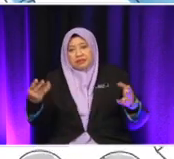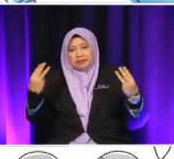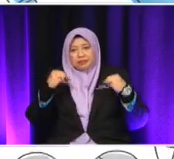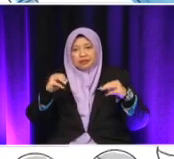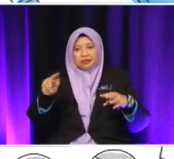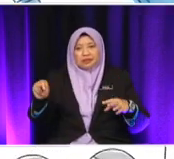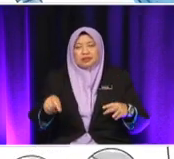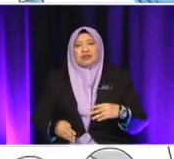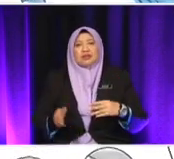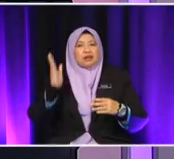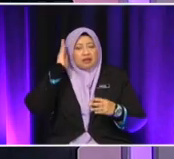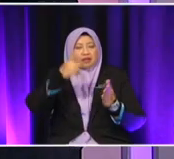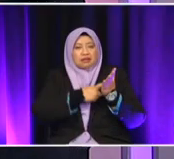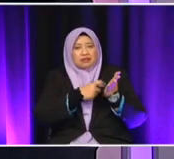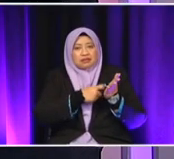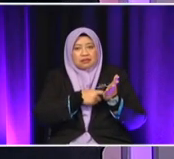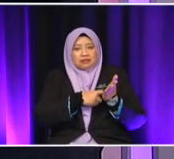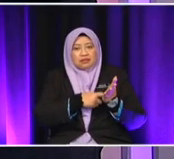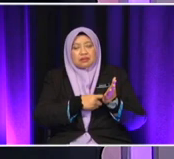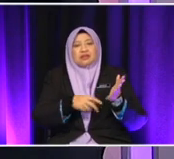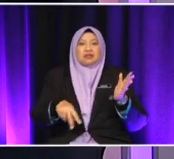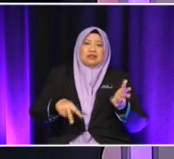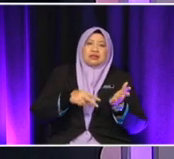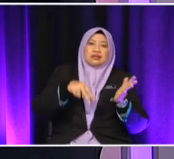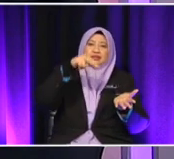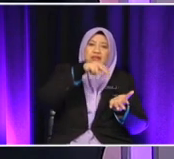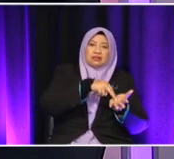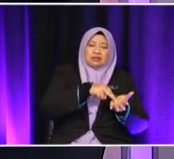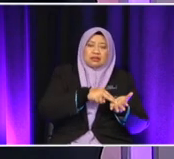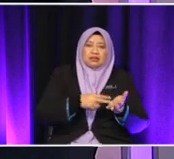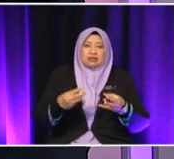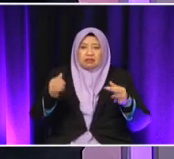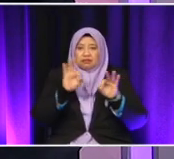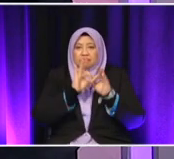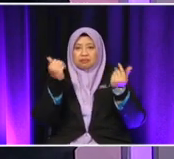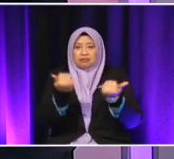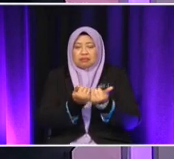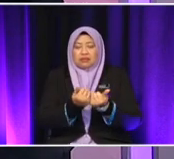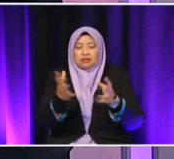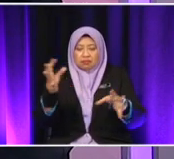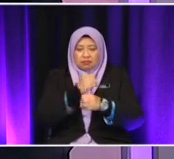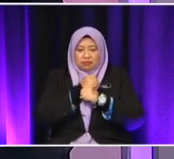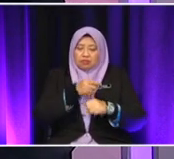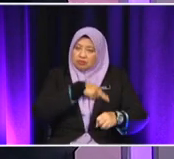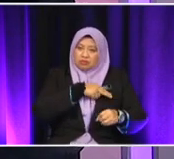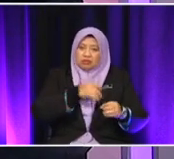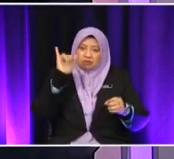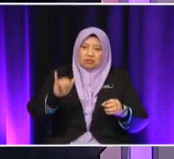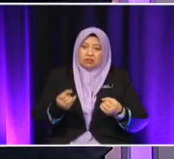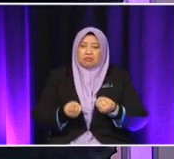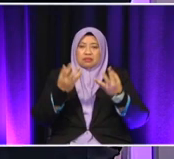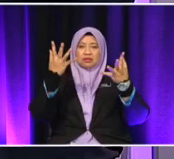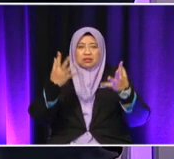harga barang akan meningkat pada mesin inilah pengelola atau Firma akan mendapatkan keuntungan yang banyak oke